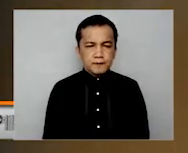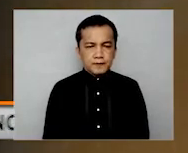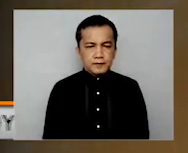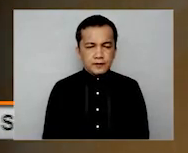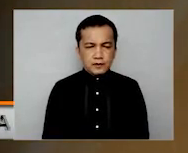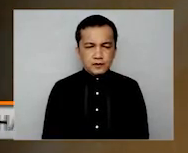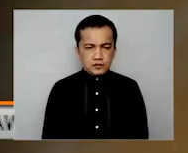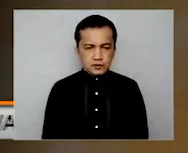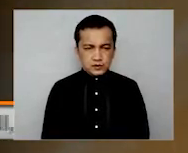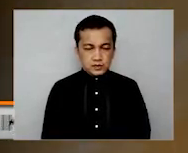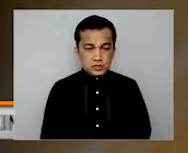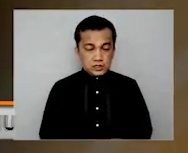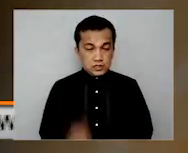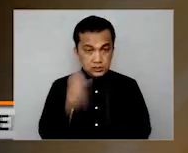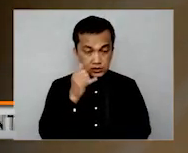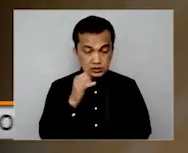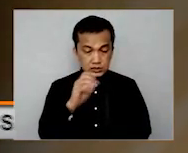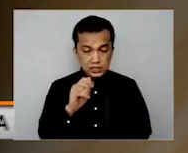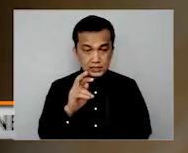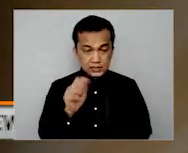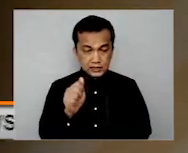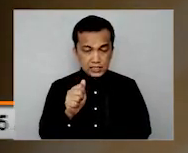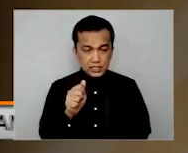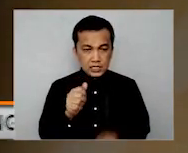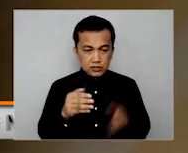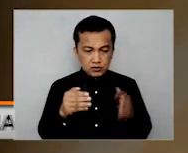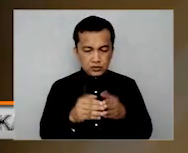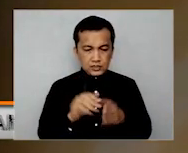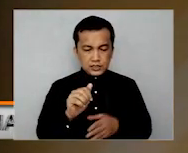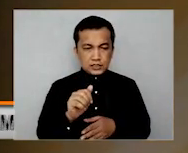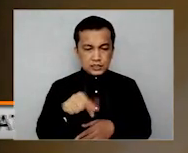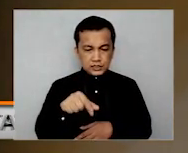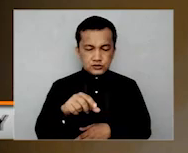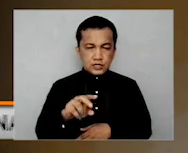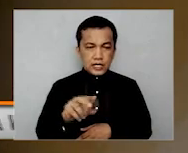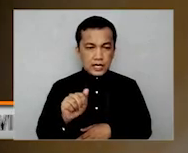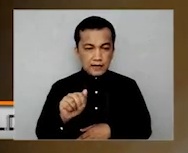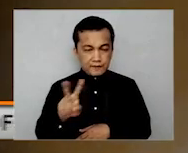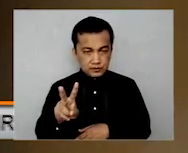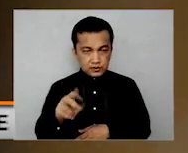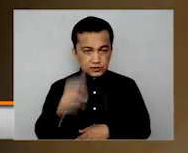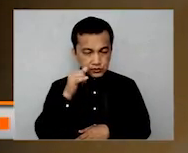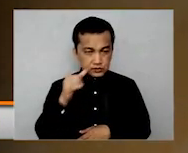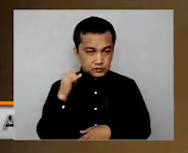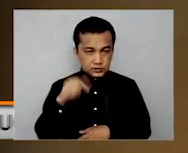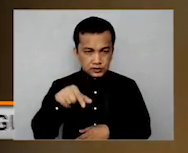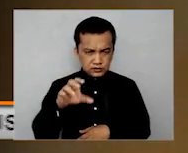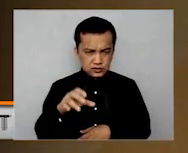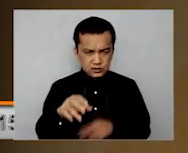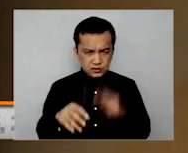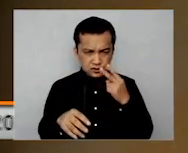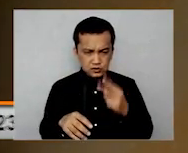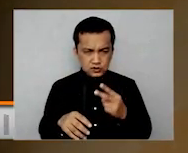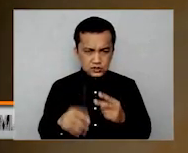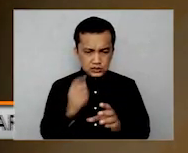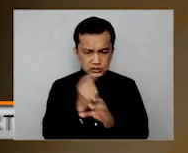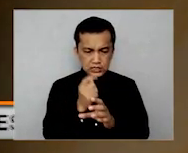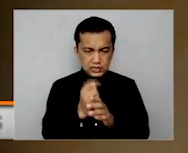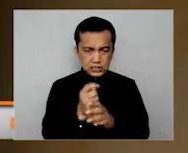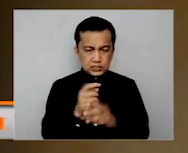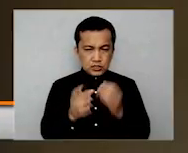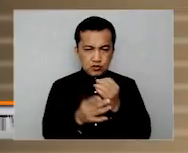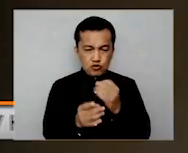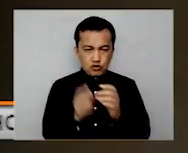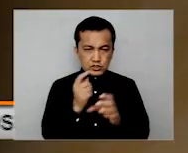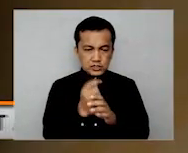Sa kuhang ito sa Araneta Avenue, corner Quezon Avenue sa Quezon City kahapon, makikita ang isang oil tanker na may kasabayang